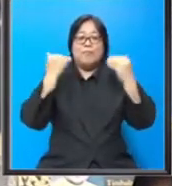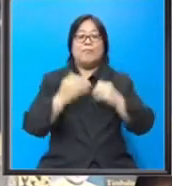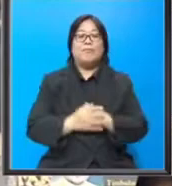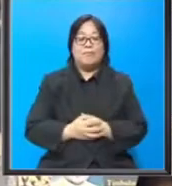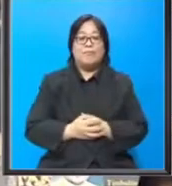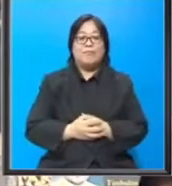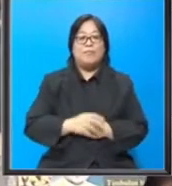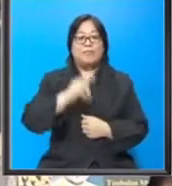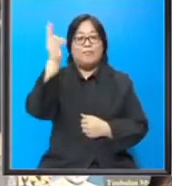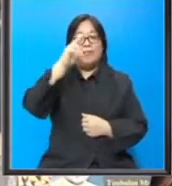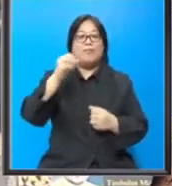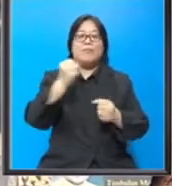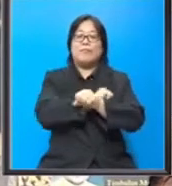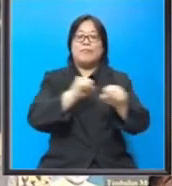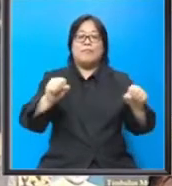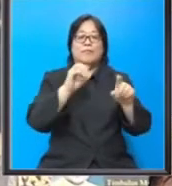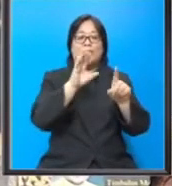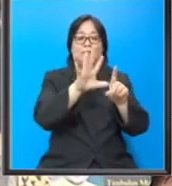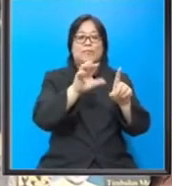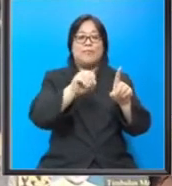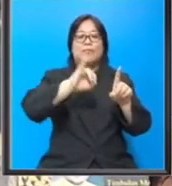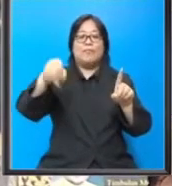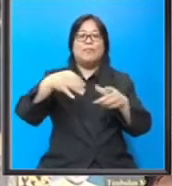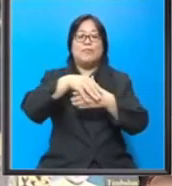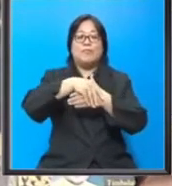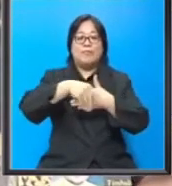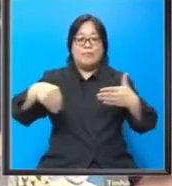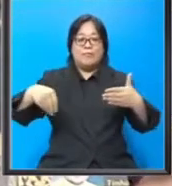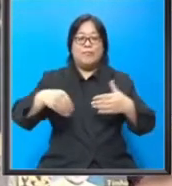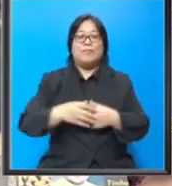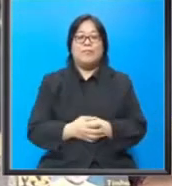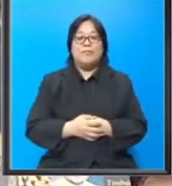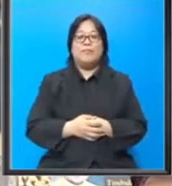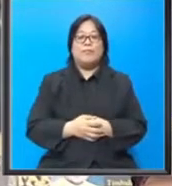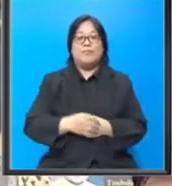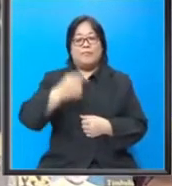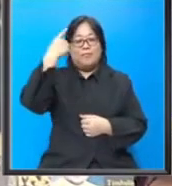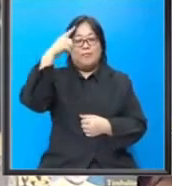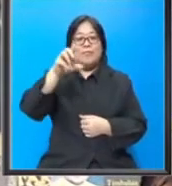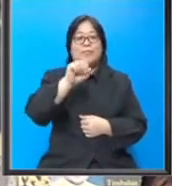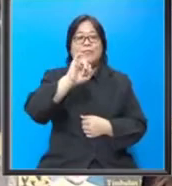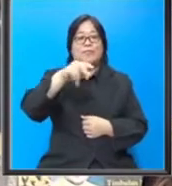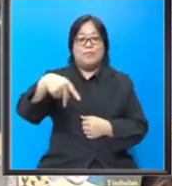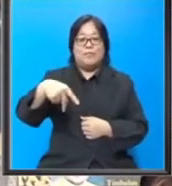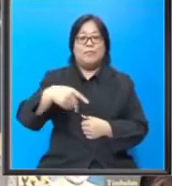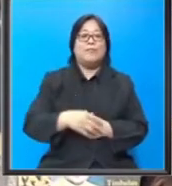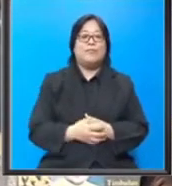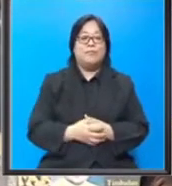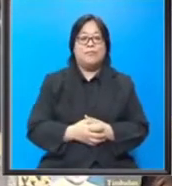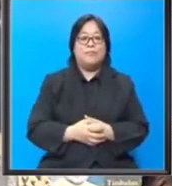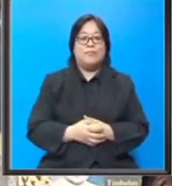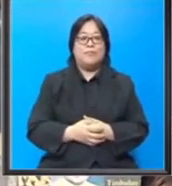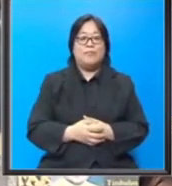ini yaitu dengan kerajaan mampu untuk kau 150000000 tinggi yang disediakan untuk SMP